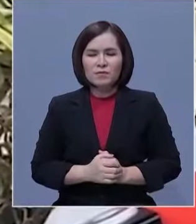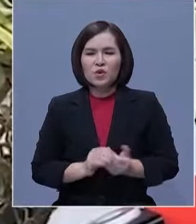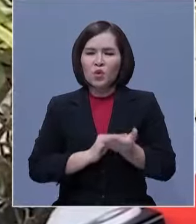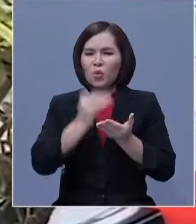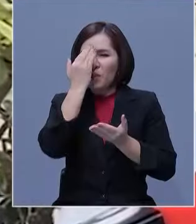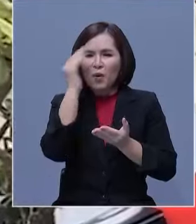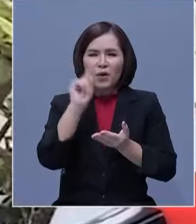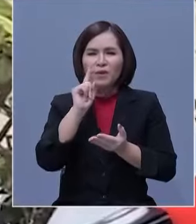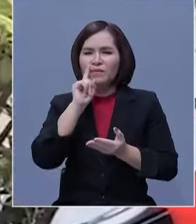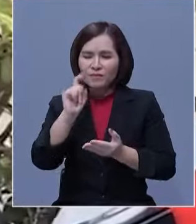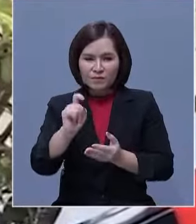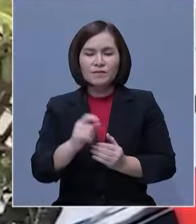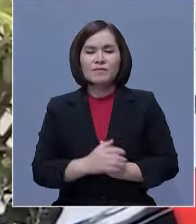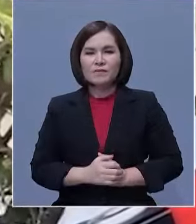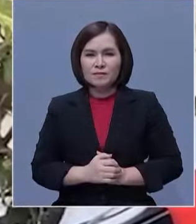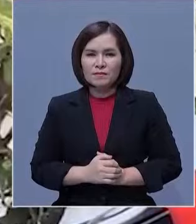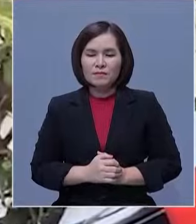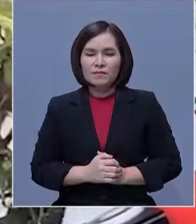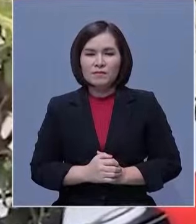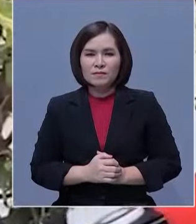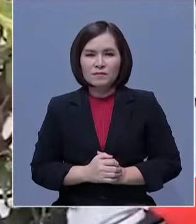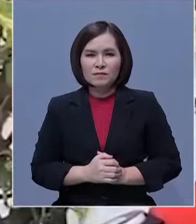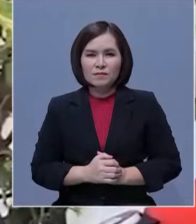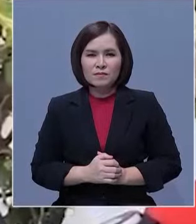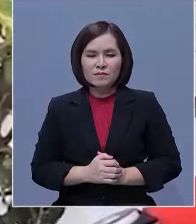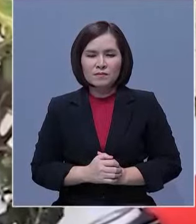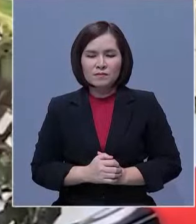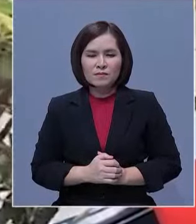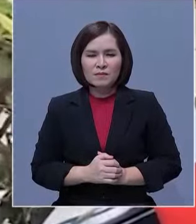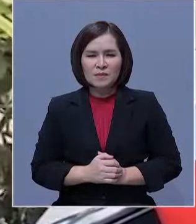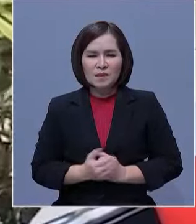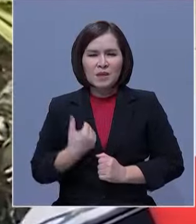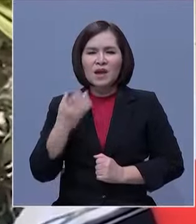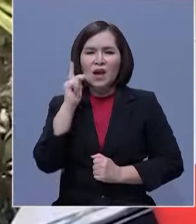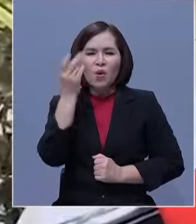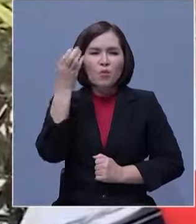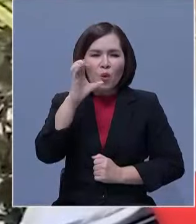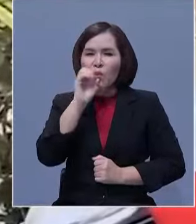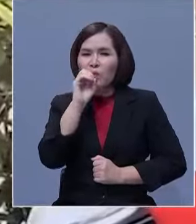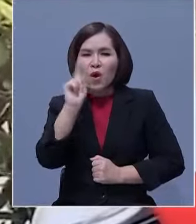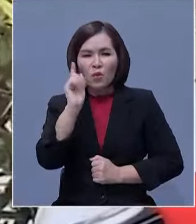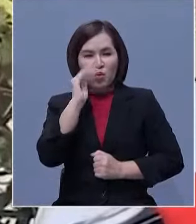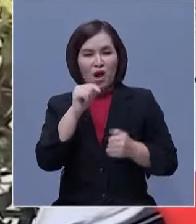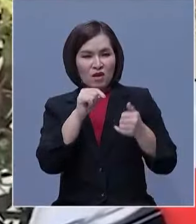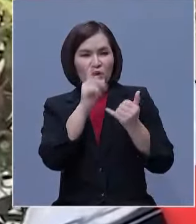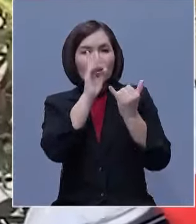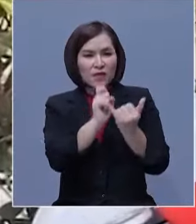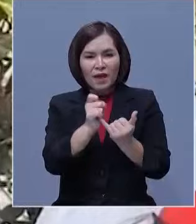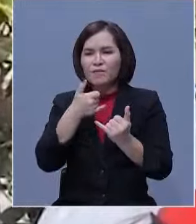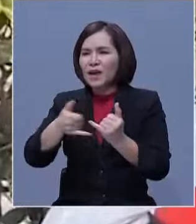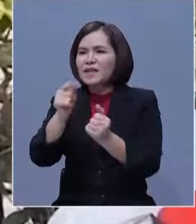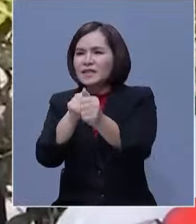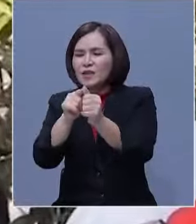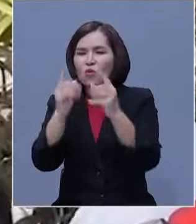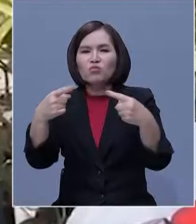มแล้วก็ลงข่าวว่าเป็น ชายเองเป็นลูกชายไปเก็บผู้หญิงคนเดียว